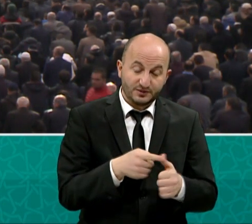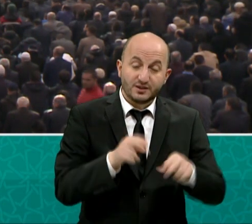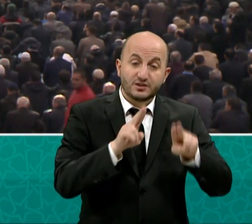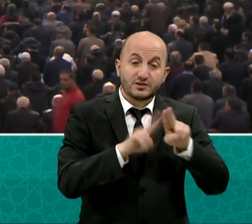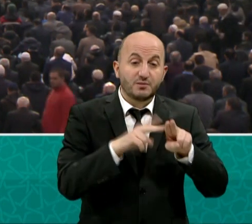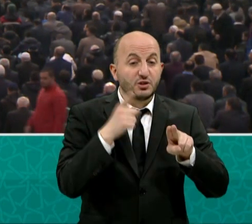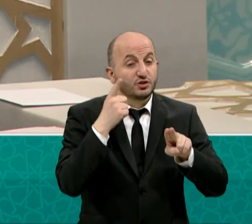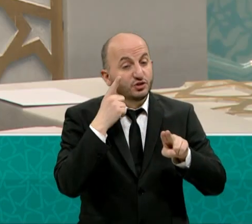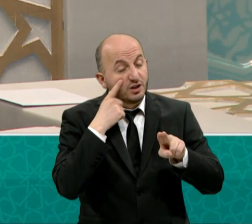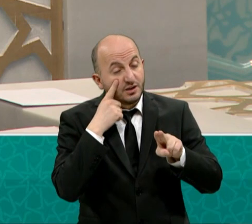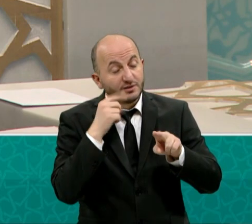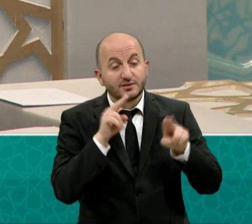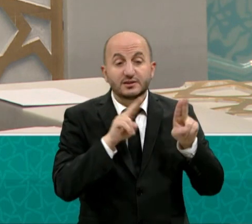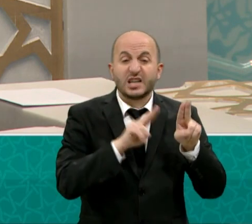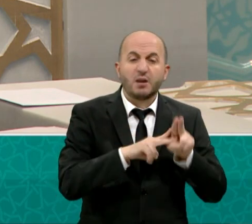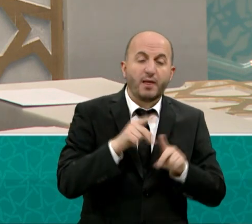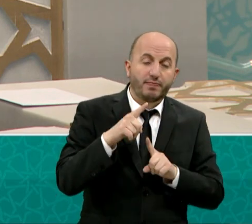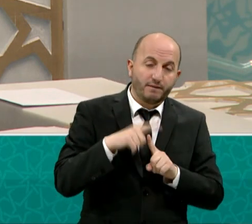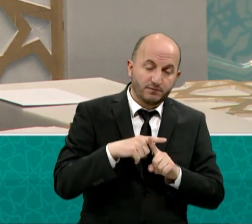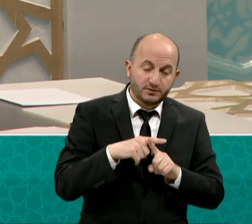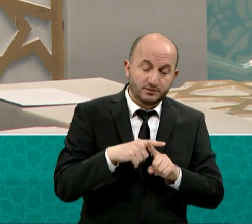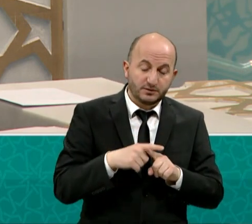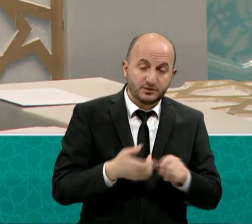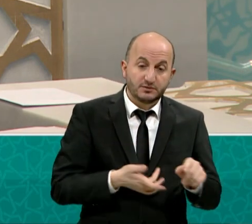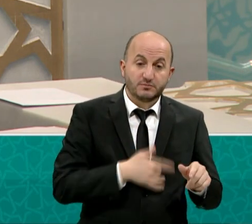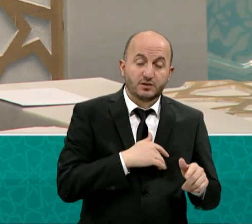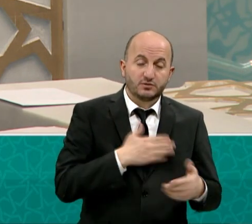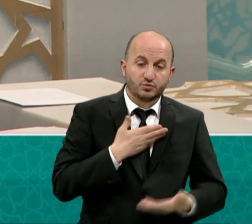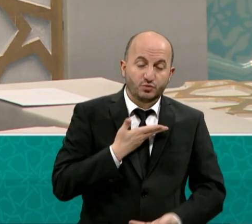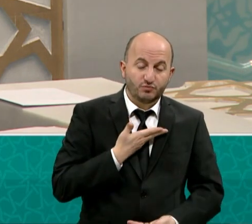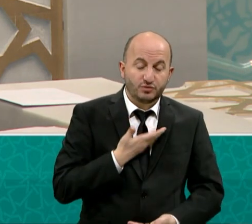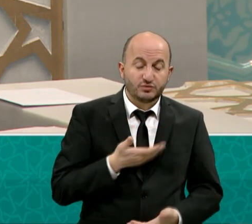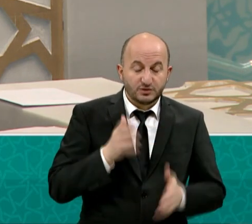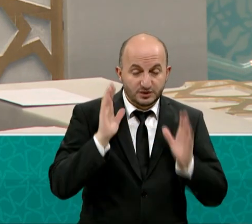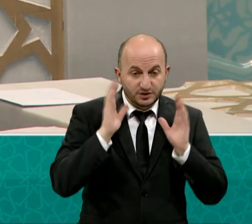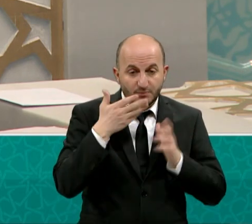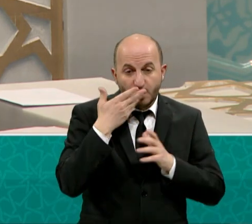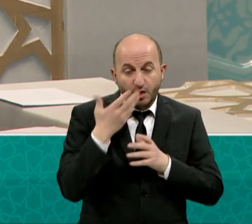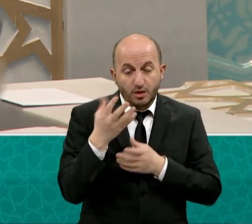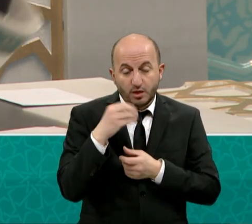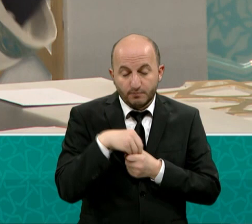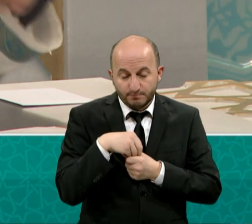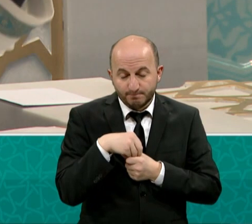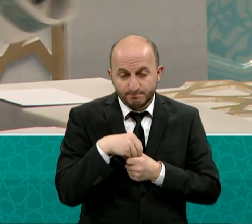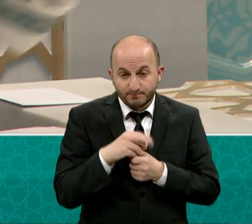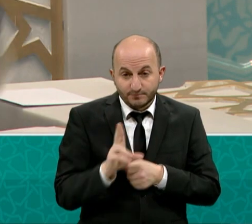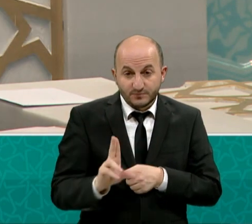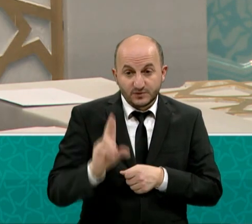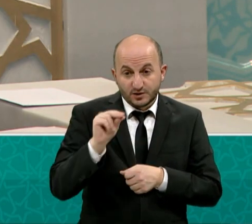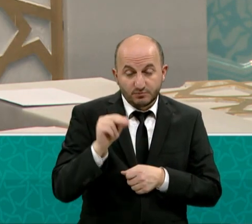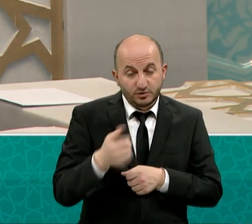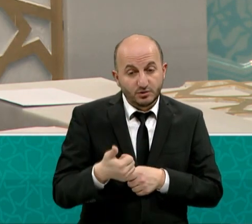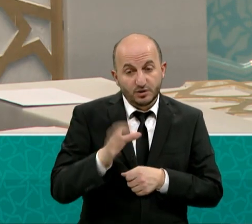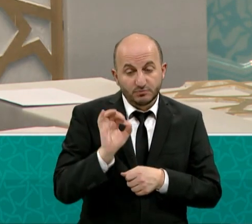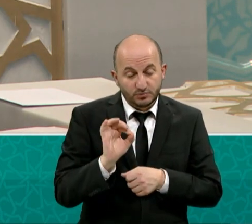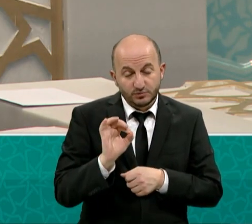şehadet, kelime-i tevhid geliyor. O imanın gövdesi ibadetlerdir. ve ondan sonra sayıyor 70 küsur, 60 veya